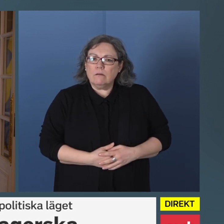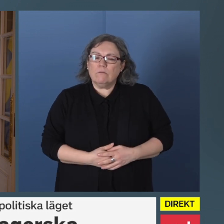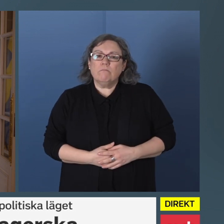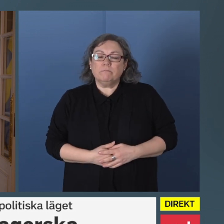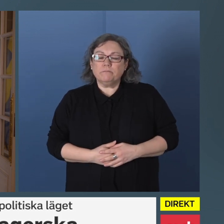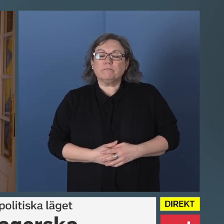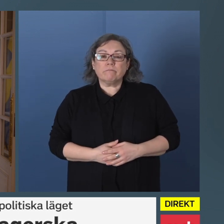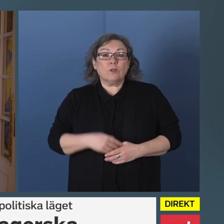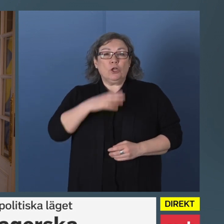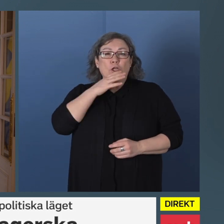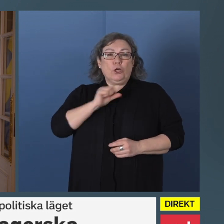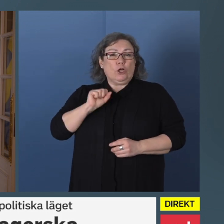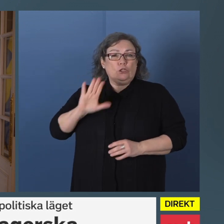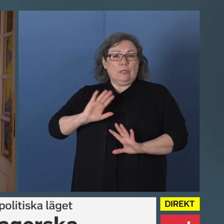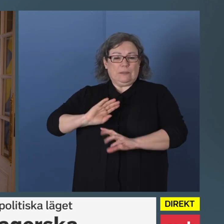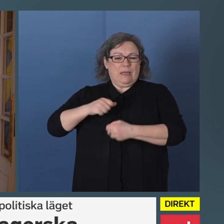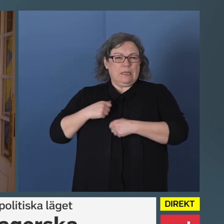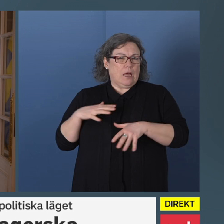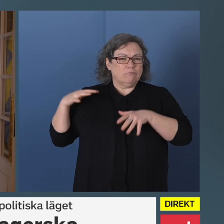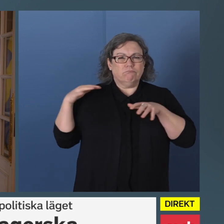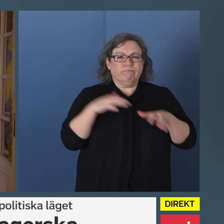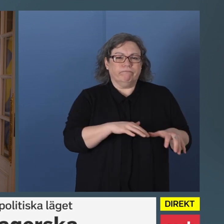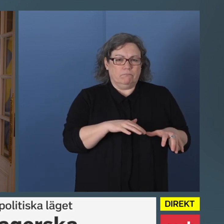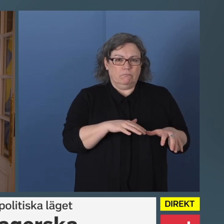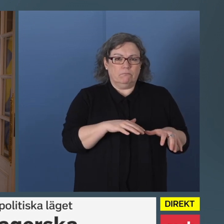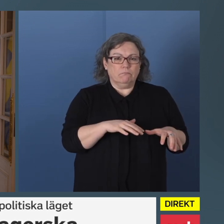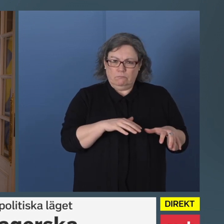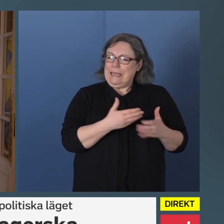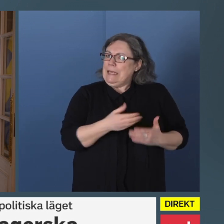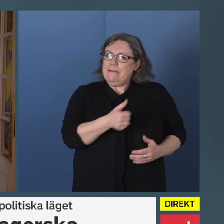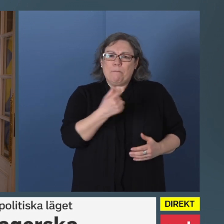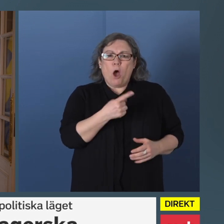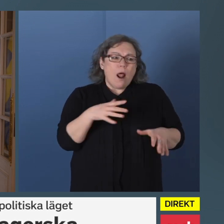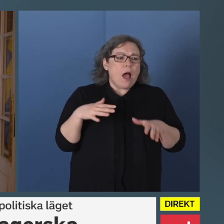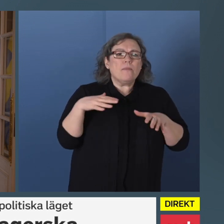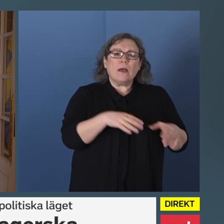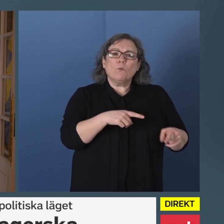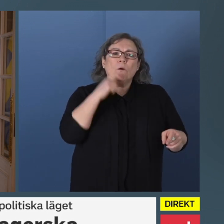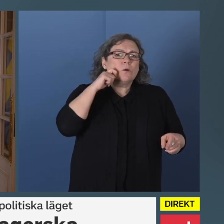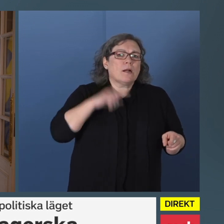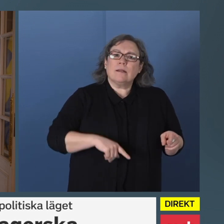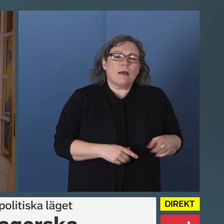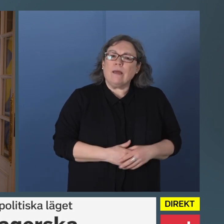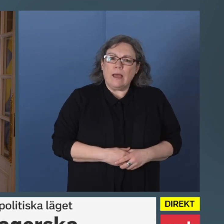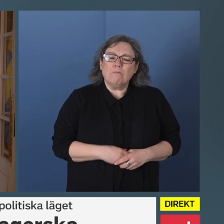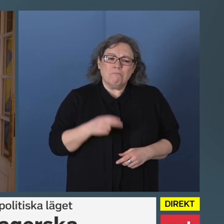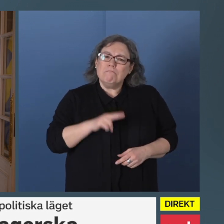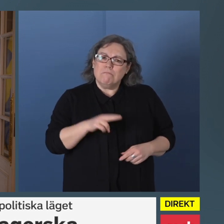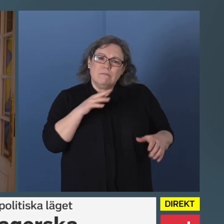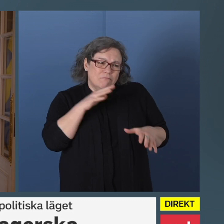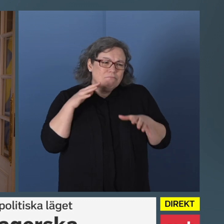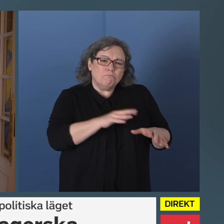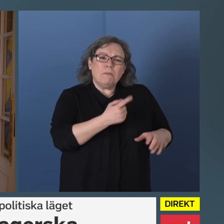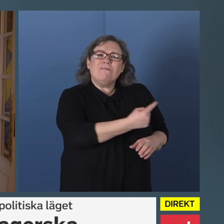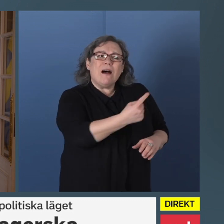Så Rysslands väpnade angrepp, det är mer än en attack på Ukraina. Det är en attack mot varje